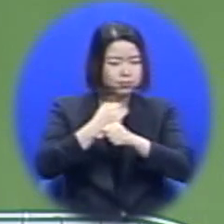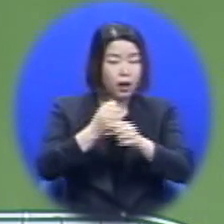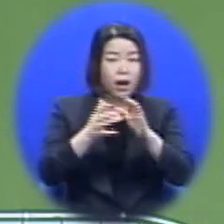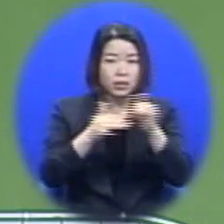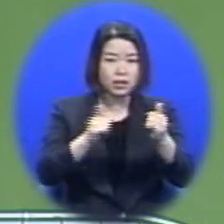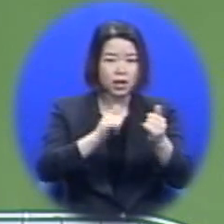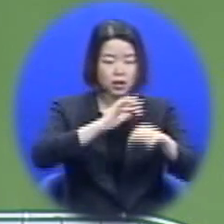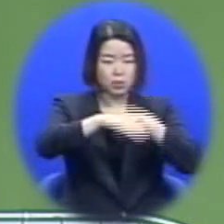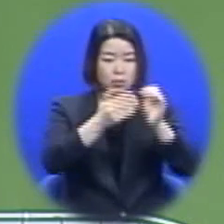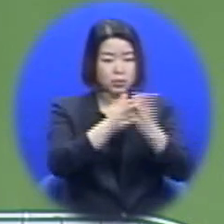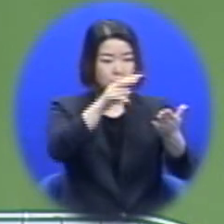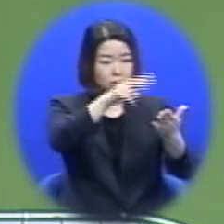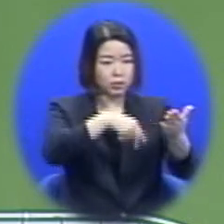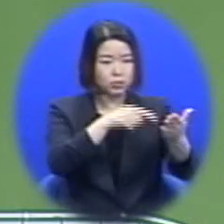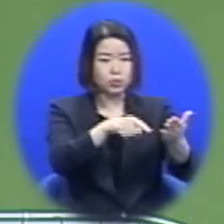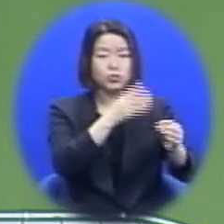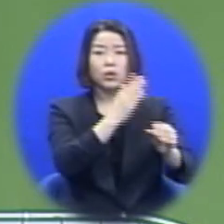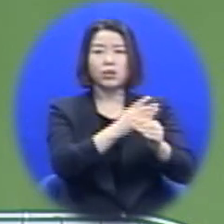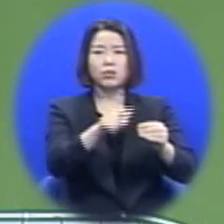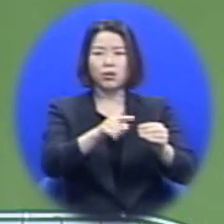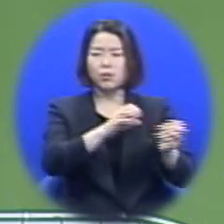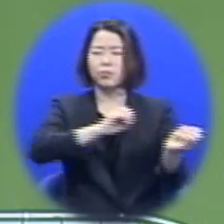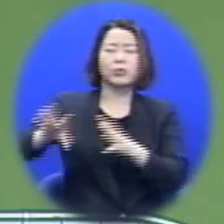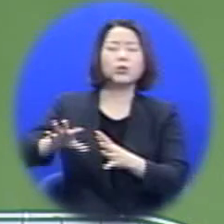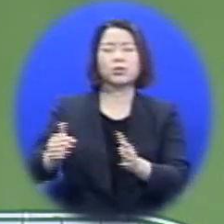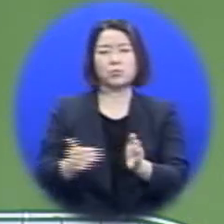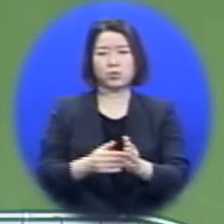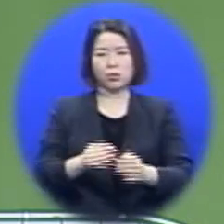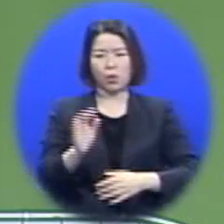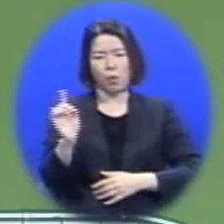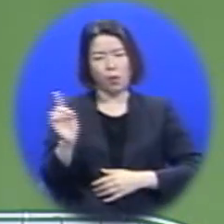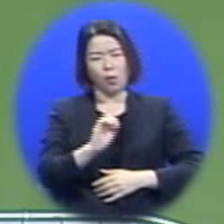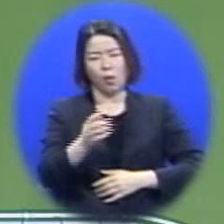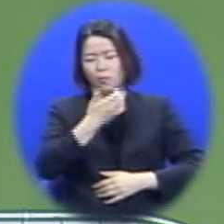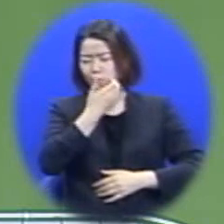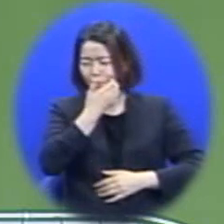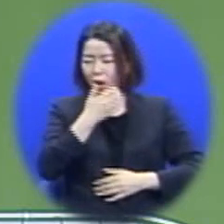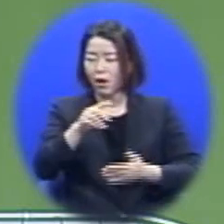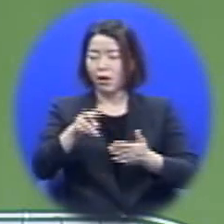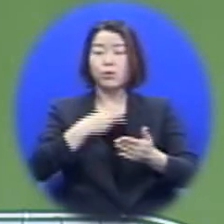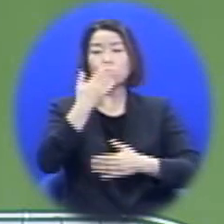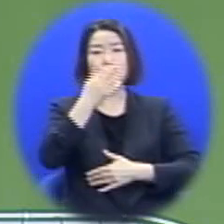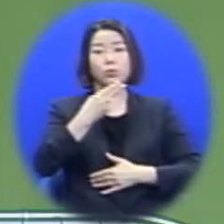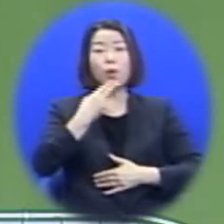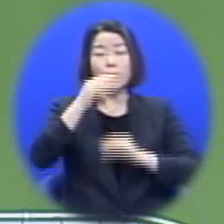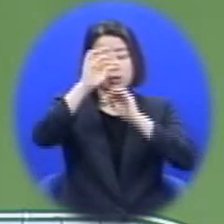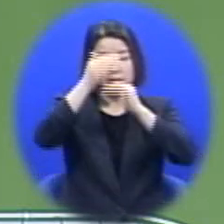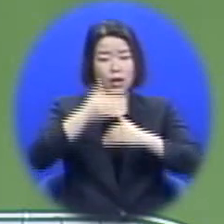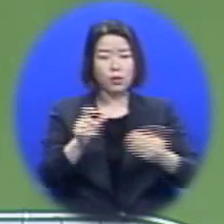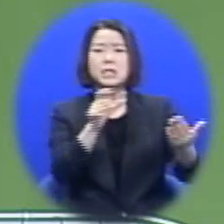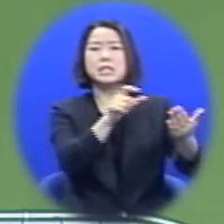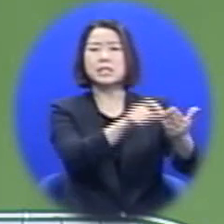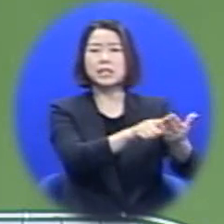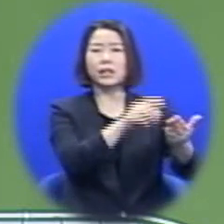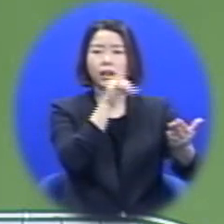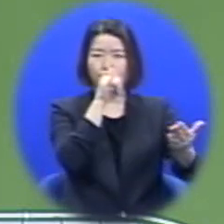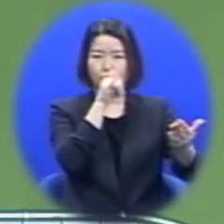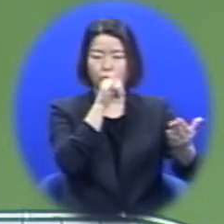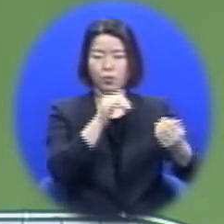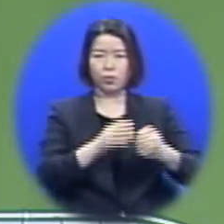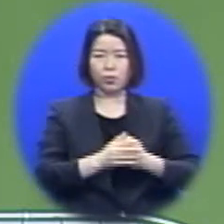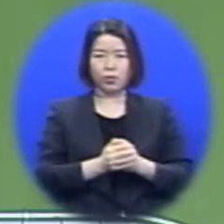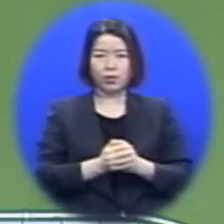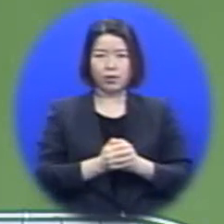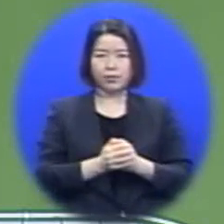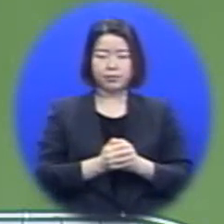부분에서 성경을 내던져버리고 말았어요. 도무지 민망해서 읽을 수가 없는 내용을 성경이 기록하고 있습니다.